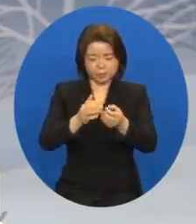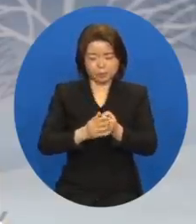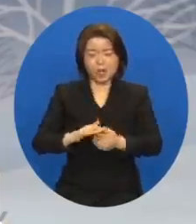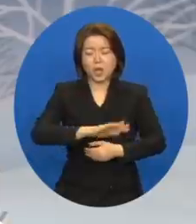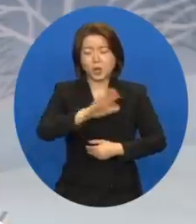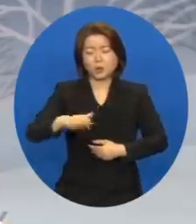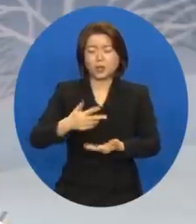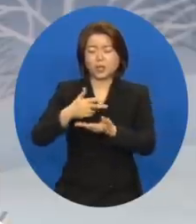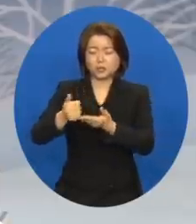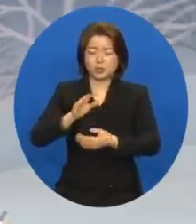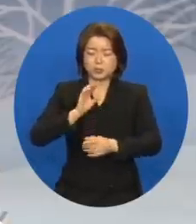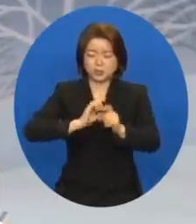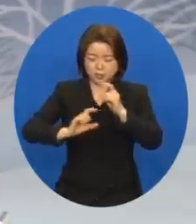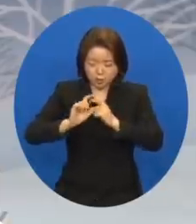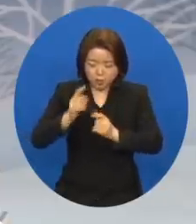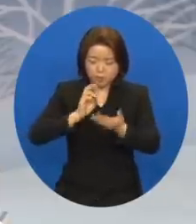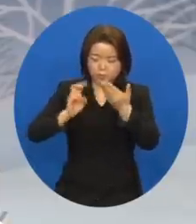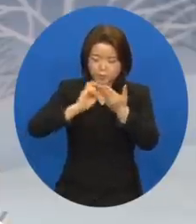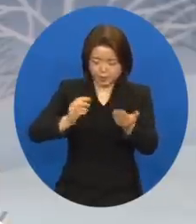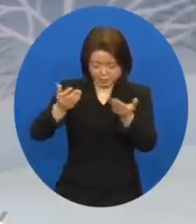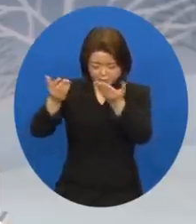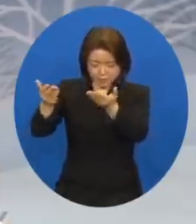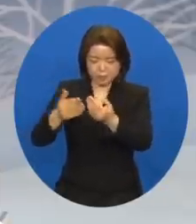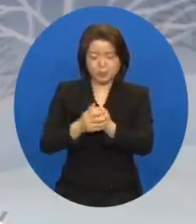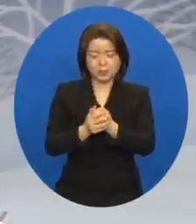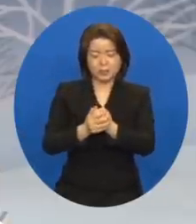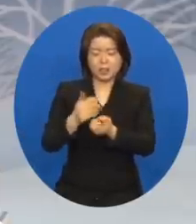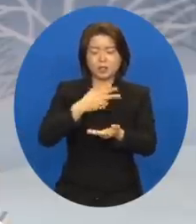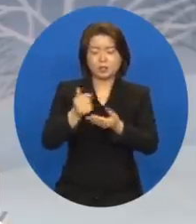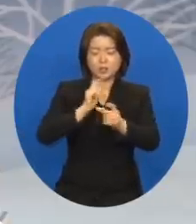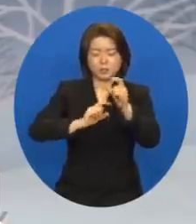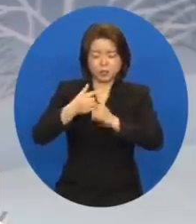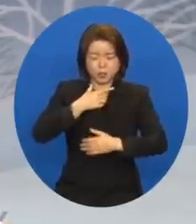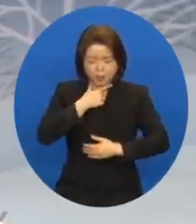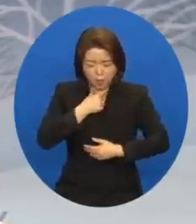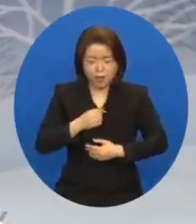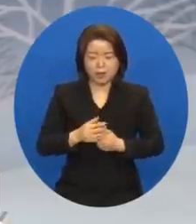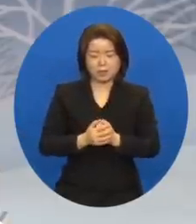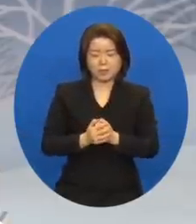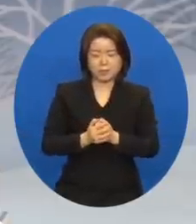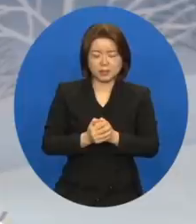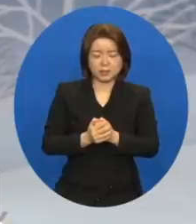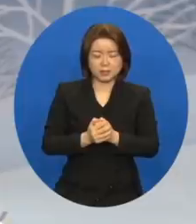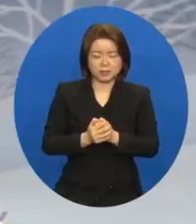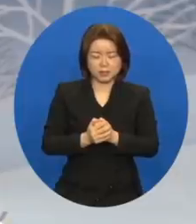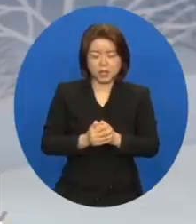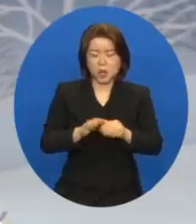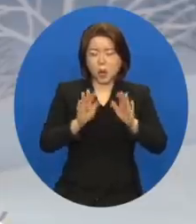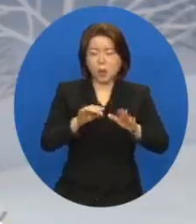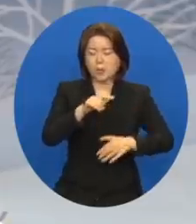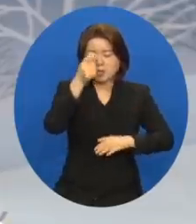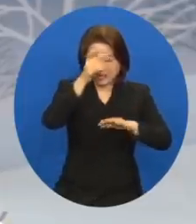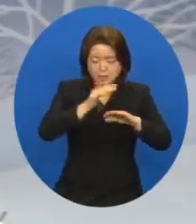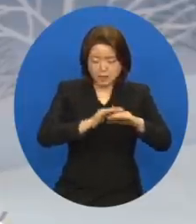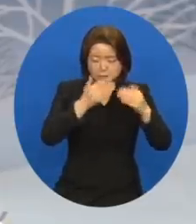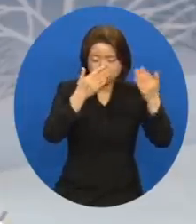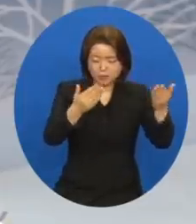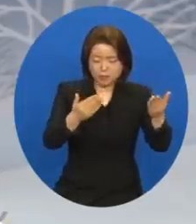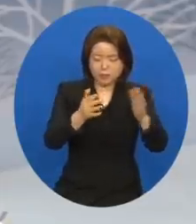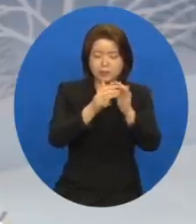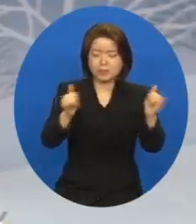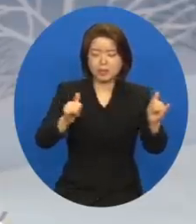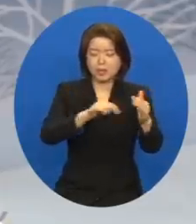우리가 주님을 정말 찬양합니다. 주님을 더욱 갈망합니다. 오늘 이 예배를 드리는 이들